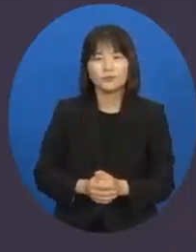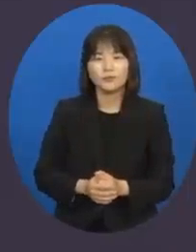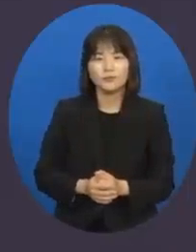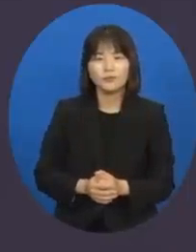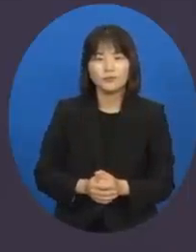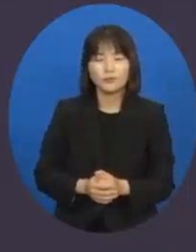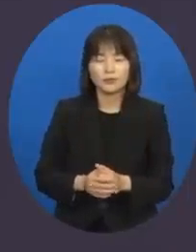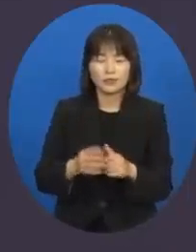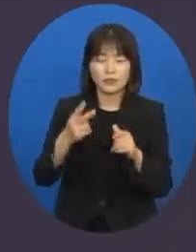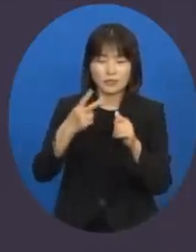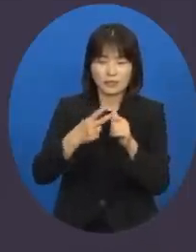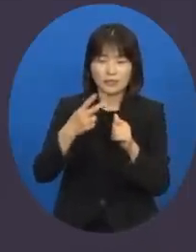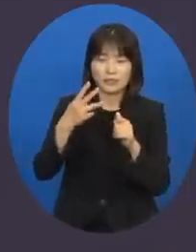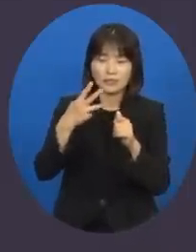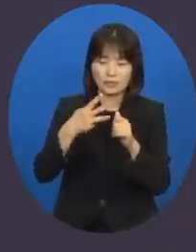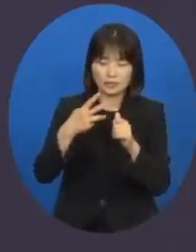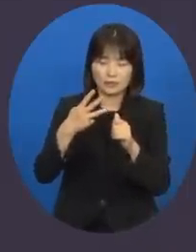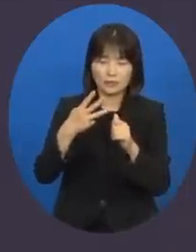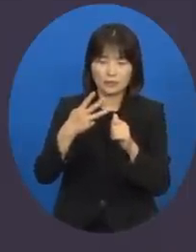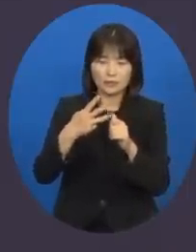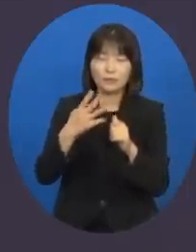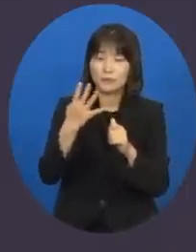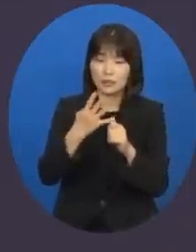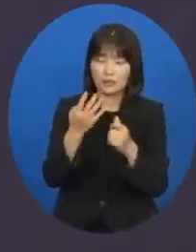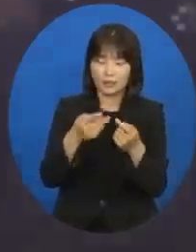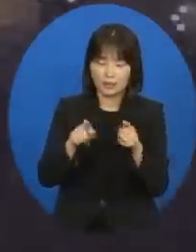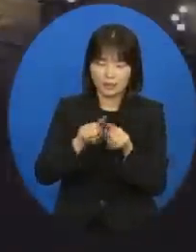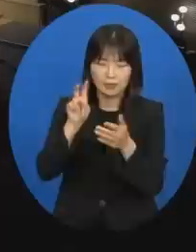2절과 4절을 함께 찬양을 하겠습니다.